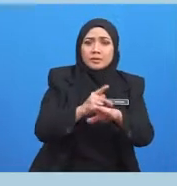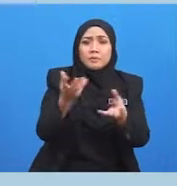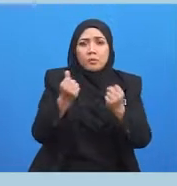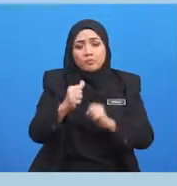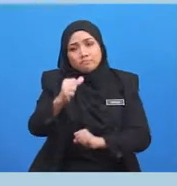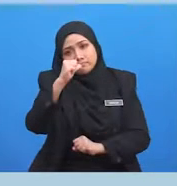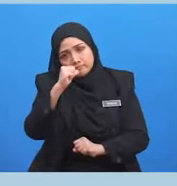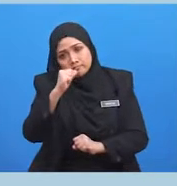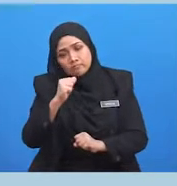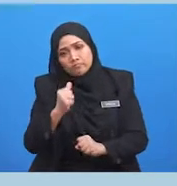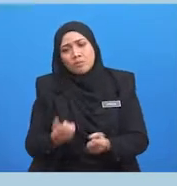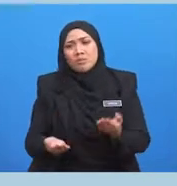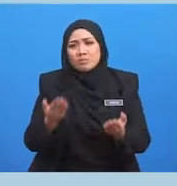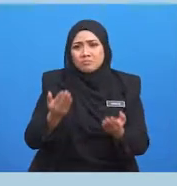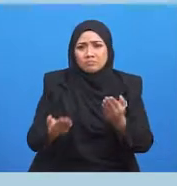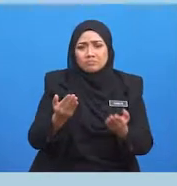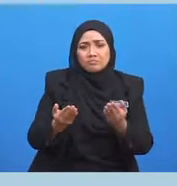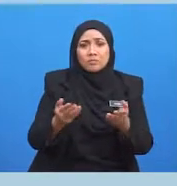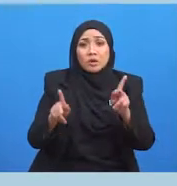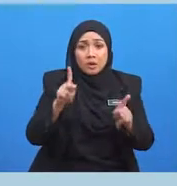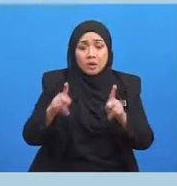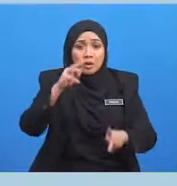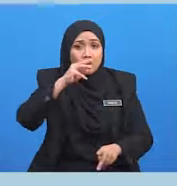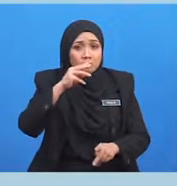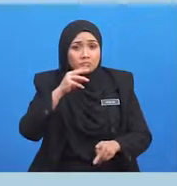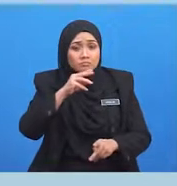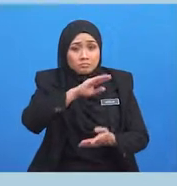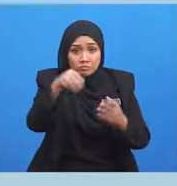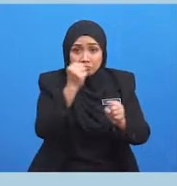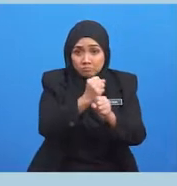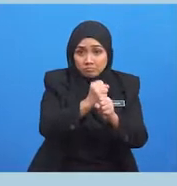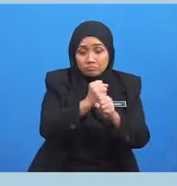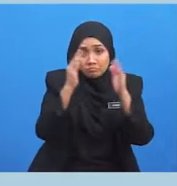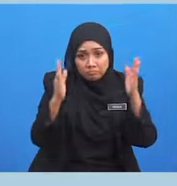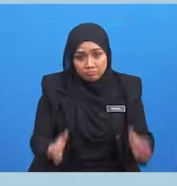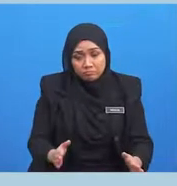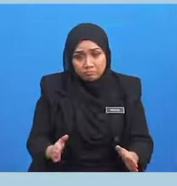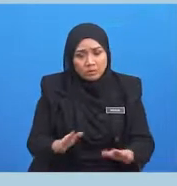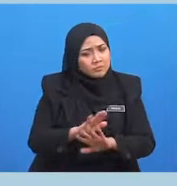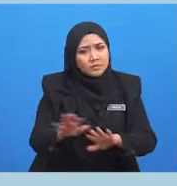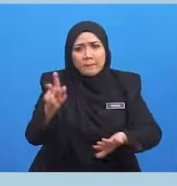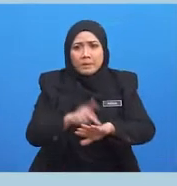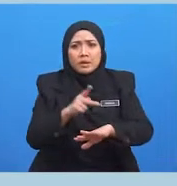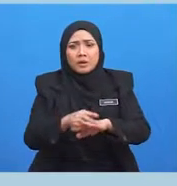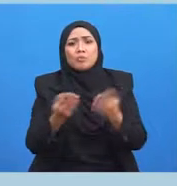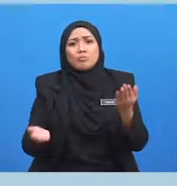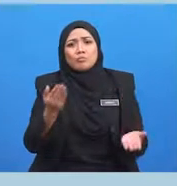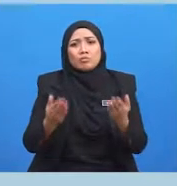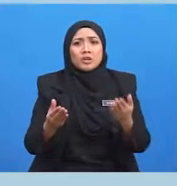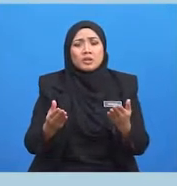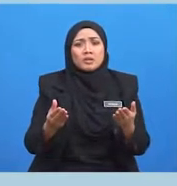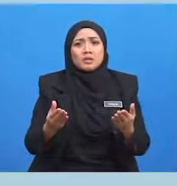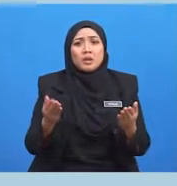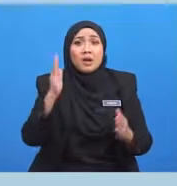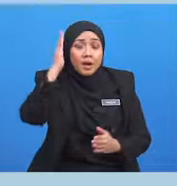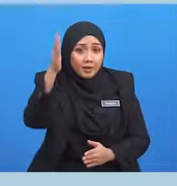minum. Sekiranya mereka tidak memakai kedua-dua alatan tersebut, mereka lebih berisiko